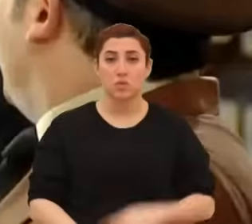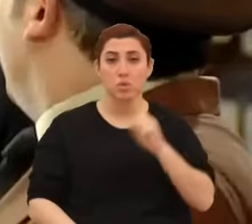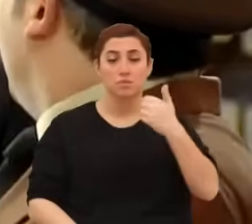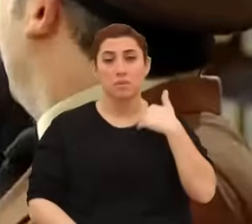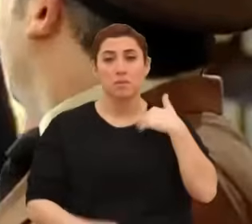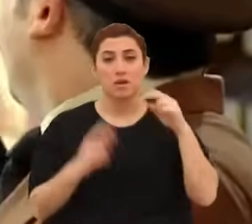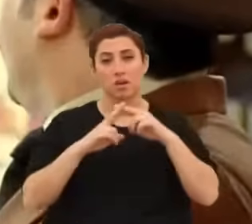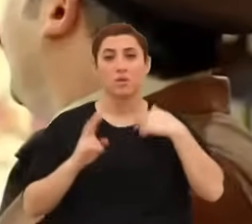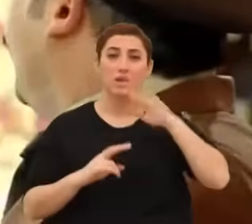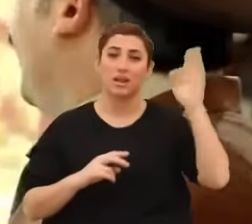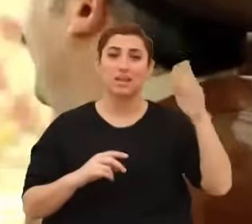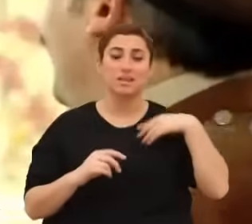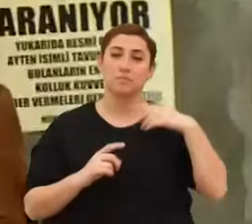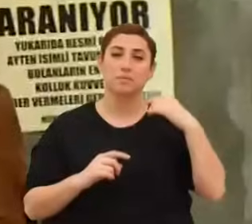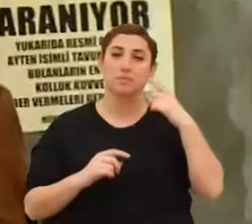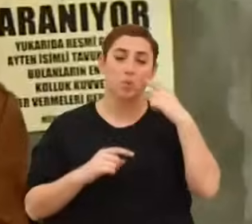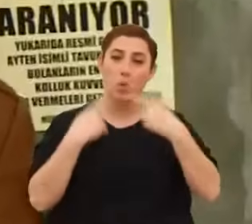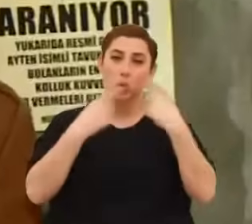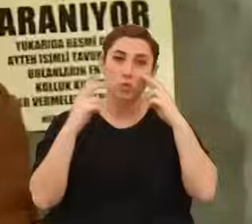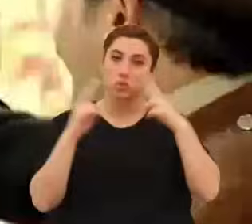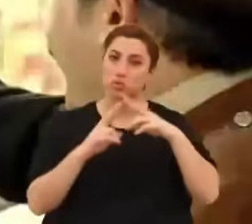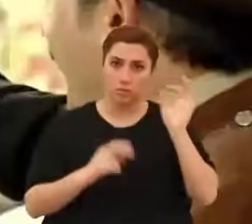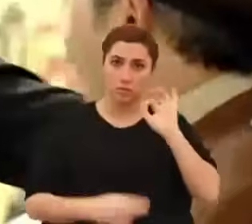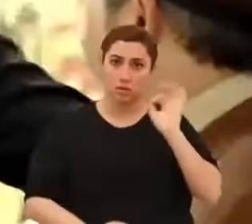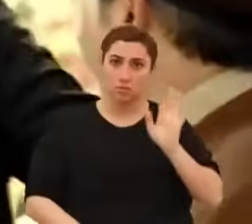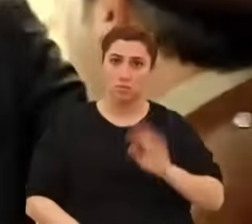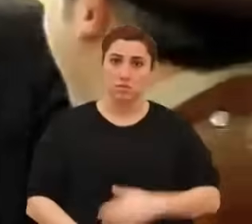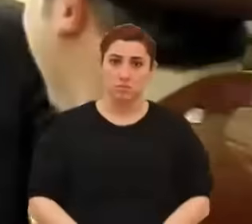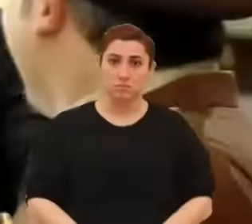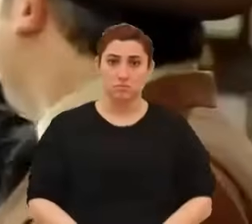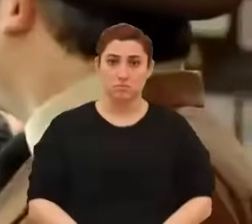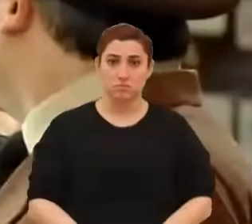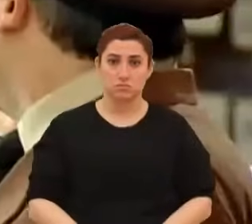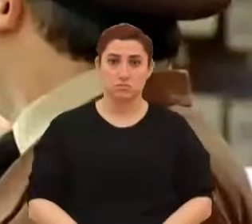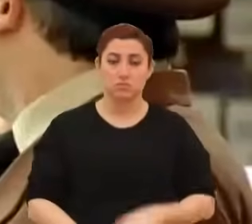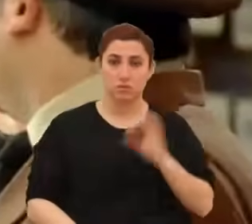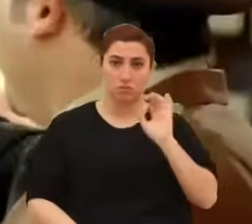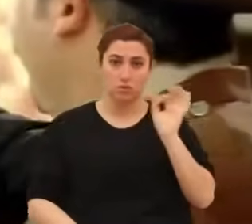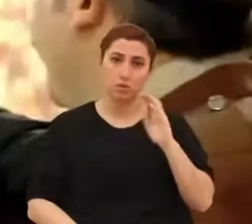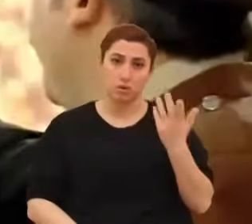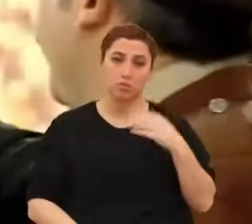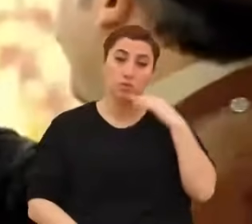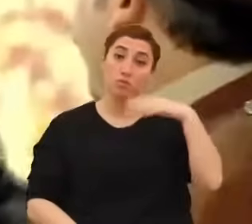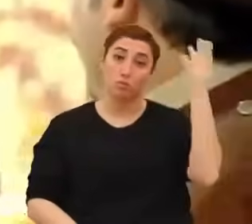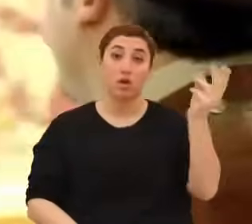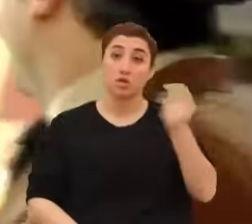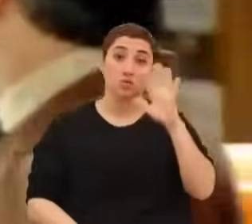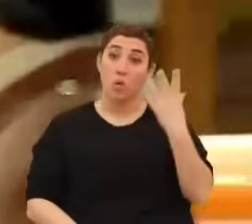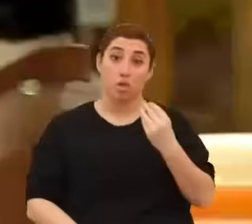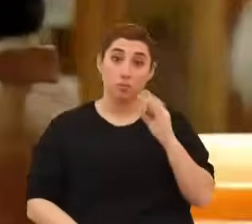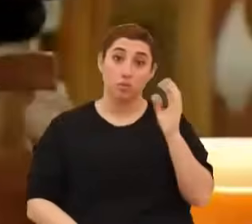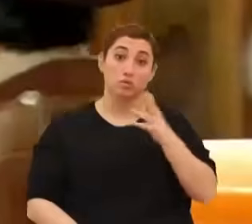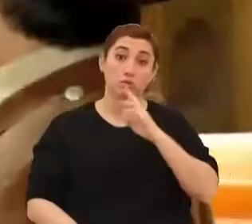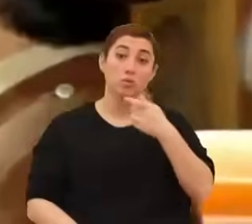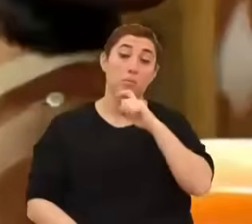O zaman ben karakola gideyim, bir Interpol'la görüşeyim ben. Allah'ın seversen. Tabii, tabii. Evet. Tabii yurt dışına da kaçırmış olabilirler.